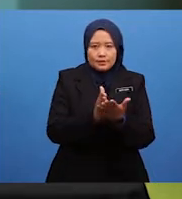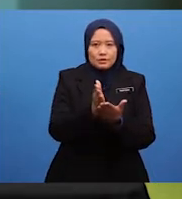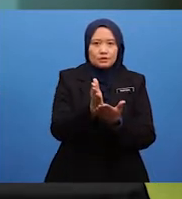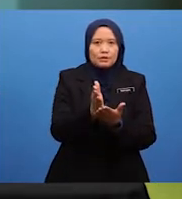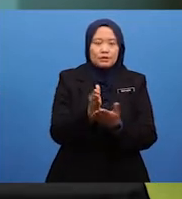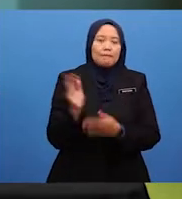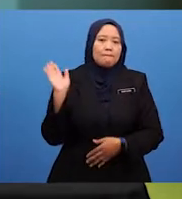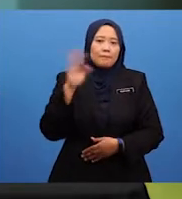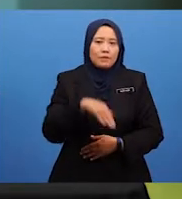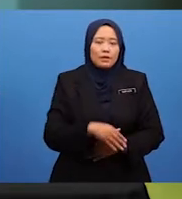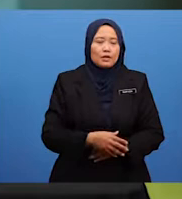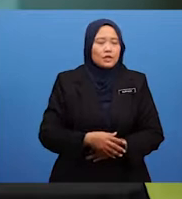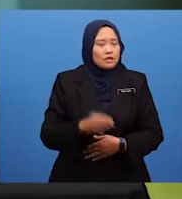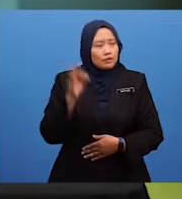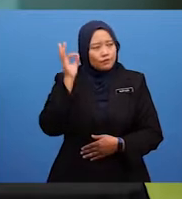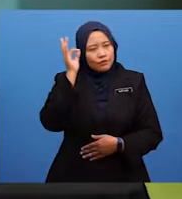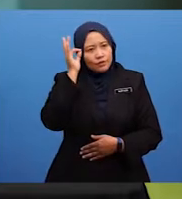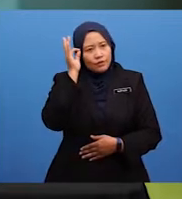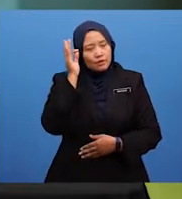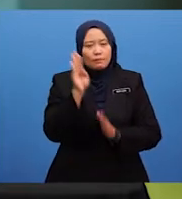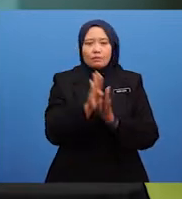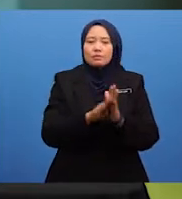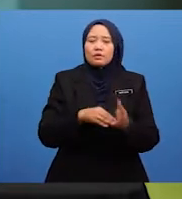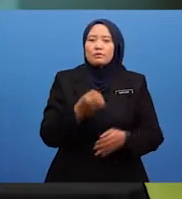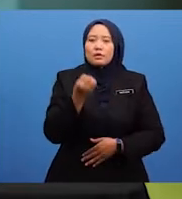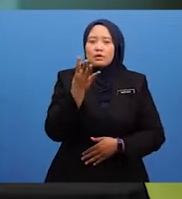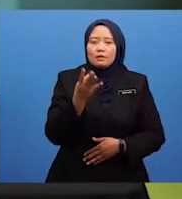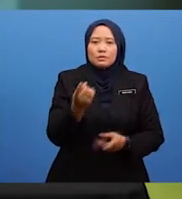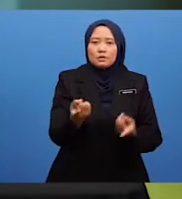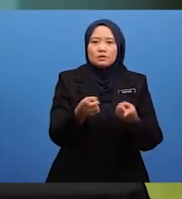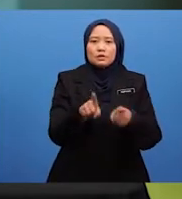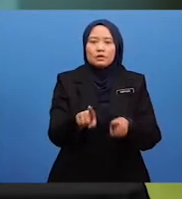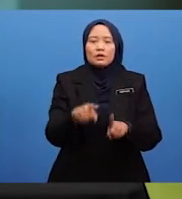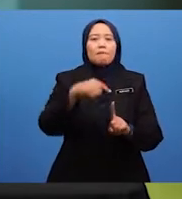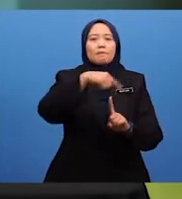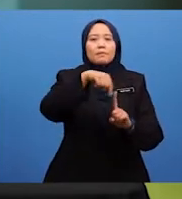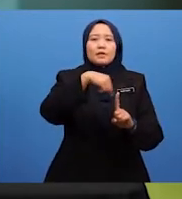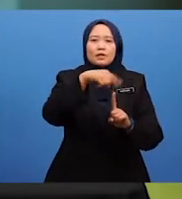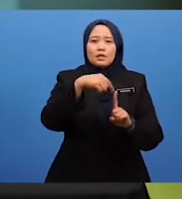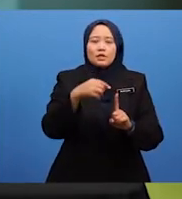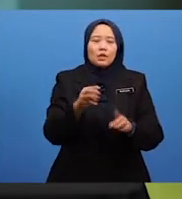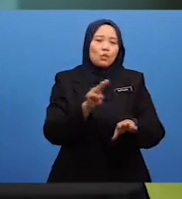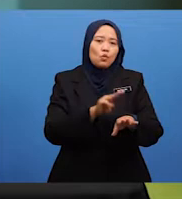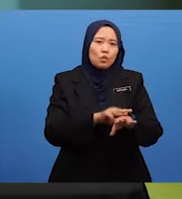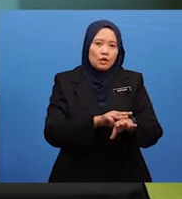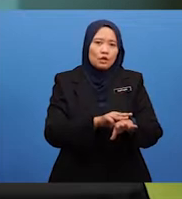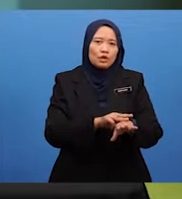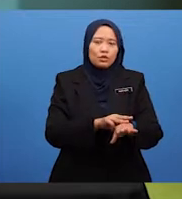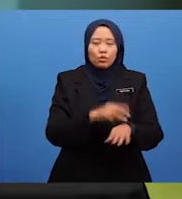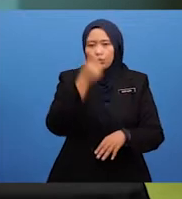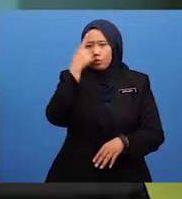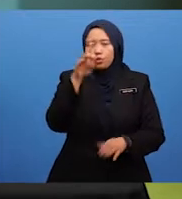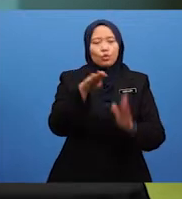Seterusnya, mari pula kita fikirkan beberapa situasi bilakah waktu yang sesuai